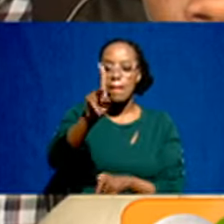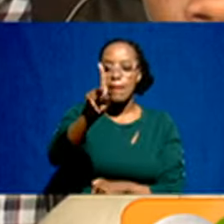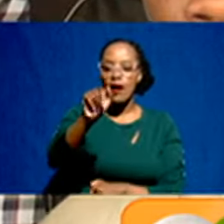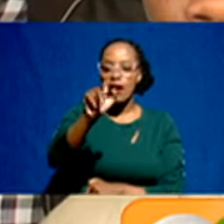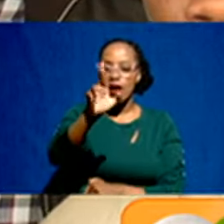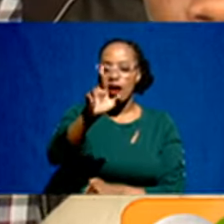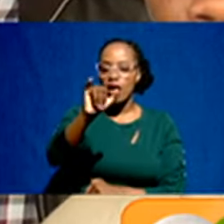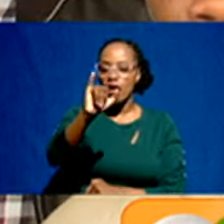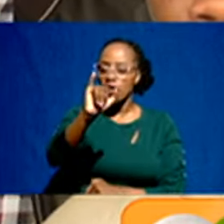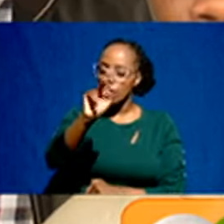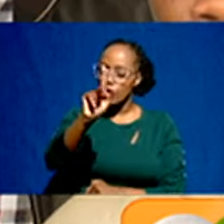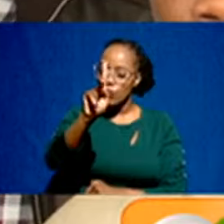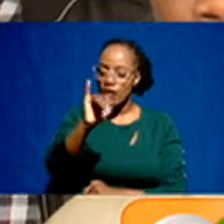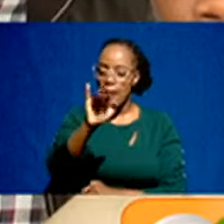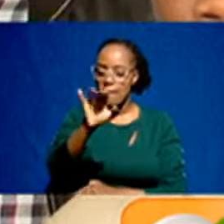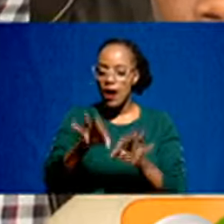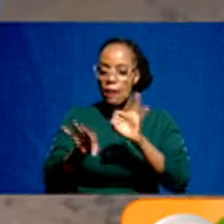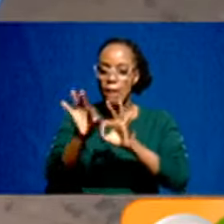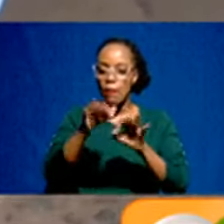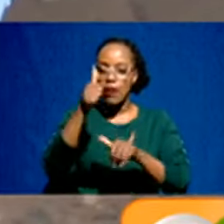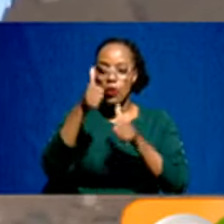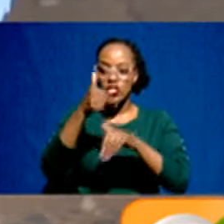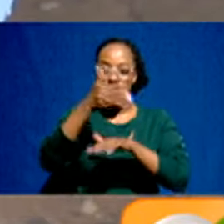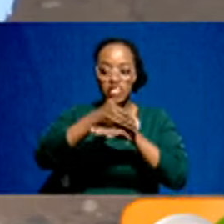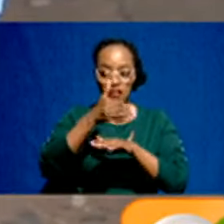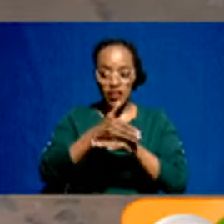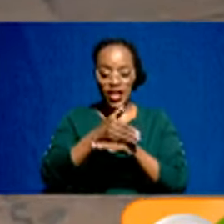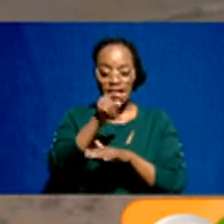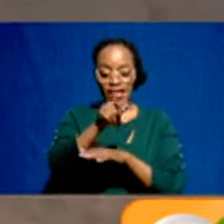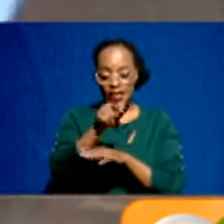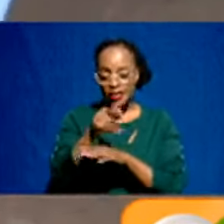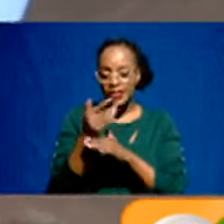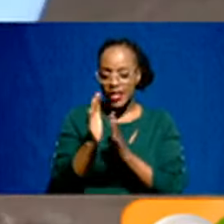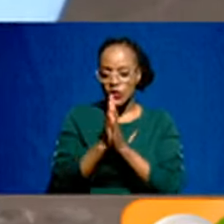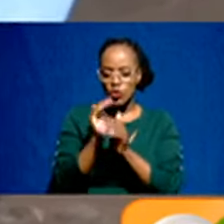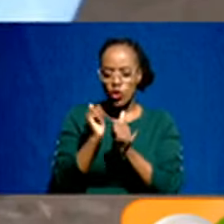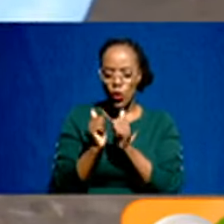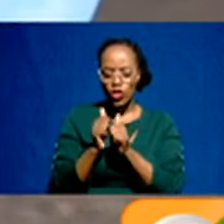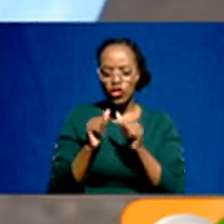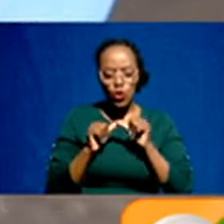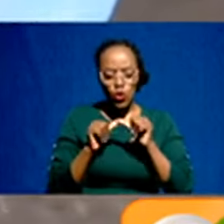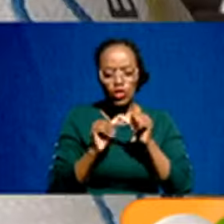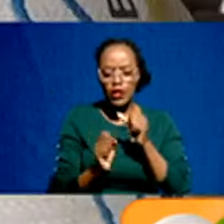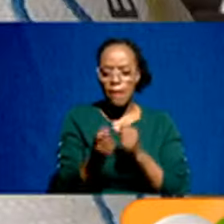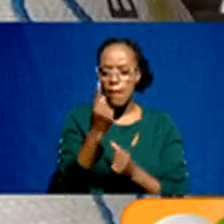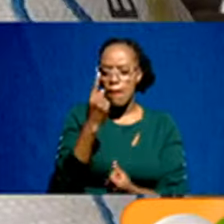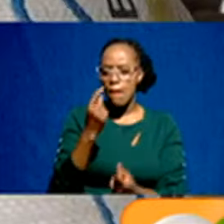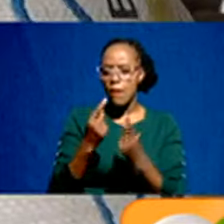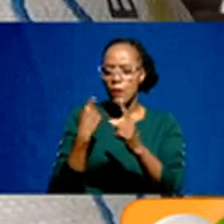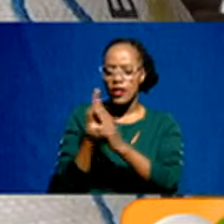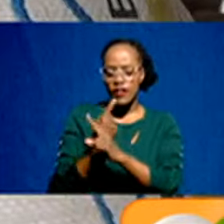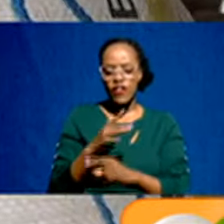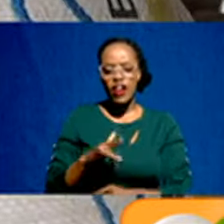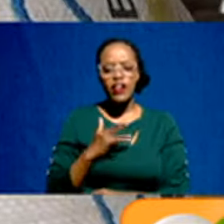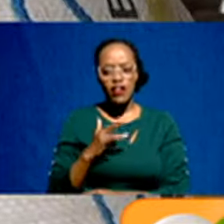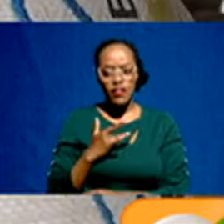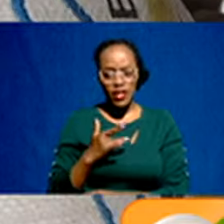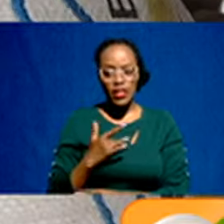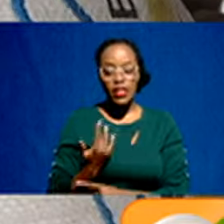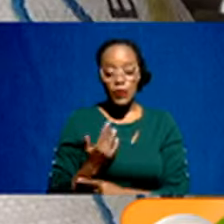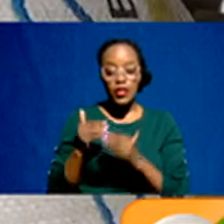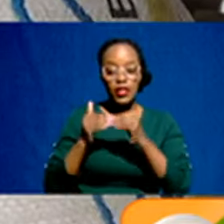kwamba mbolea yake ndio hiyo ghushi. Ni sakata ambayo inazidi kuibua hisia mseto miongoni